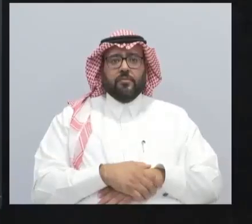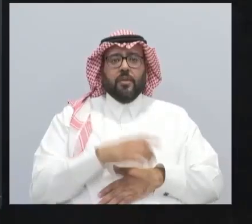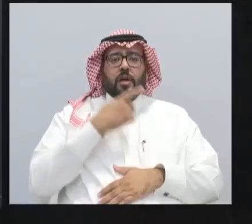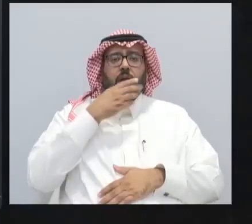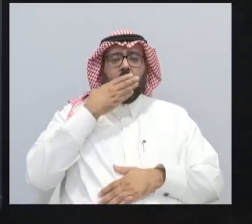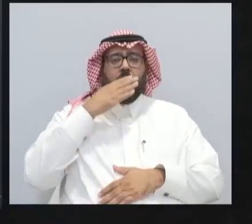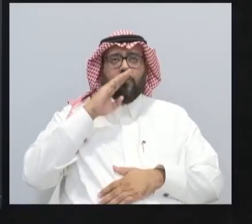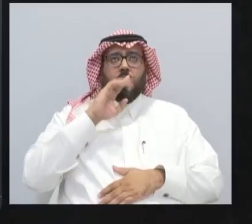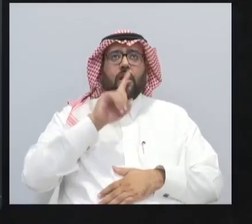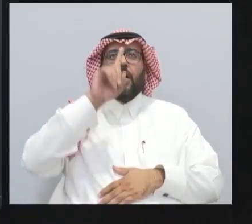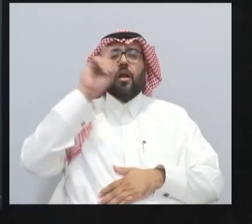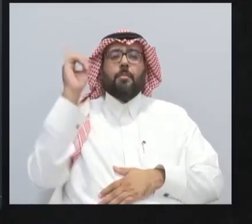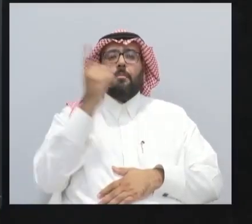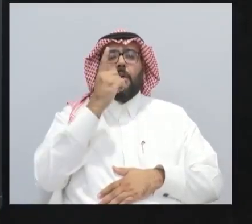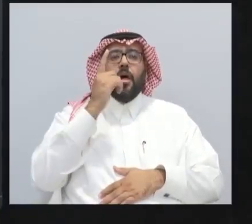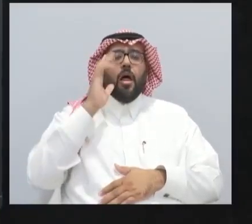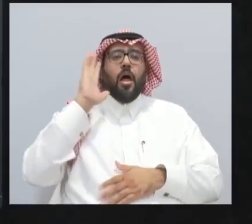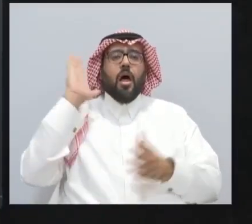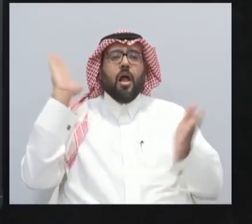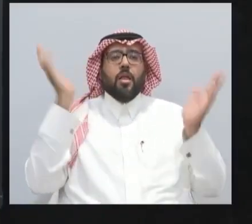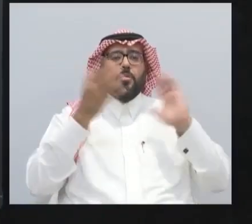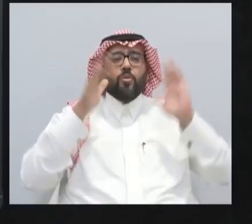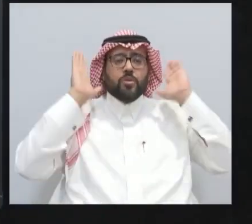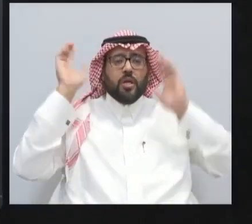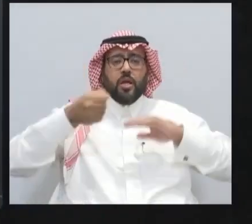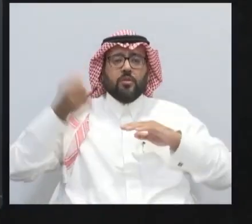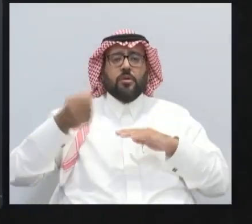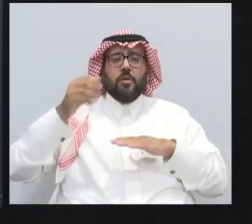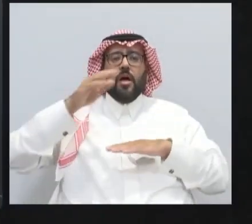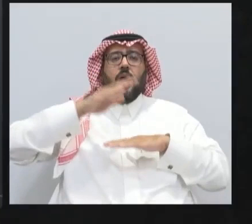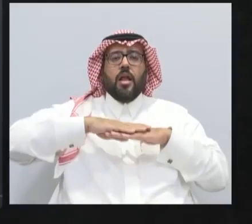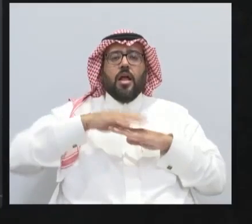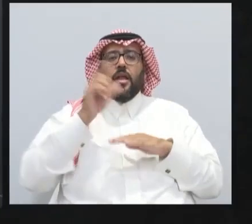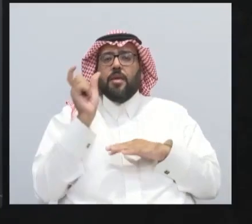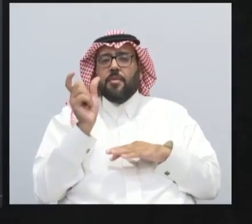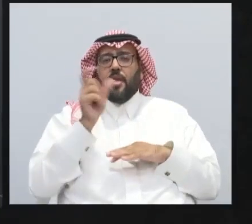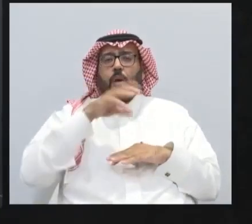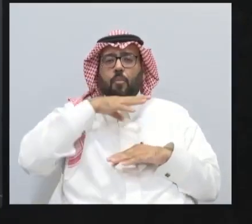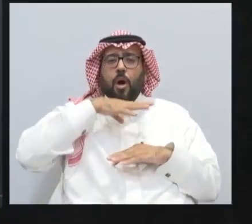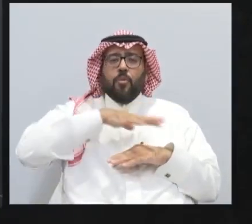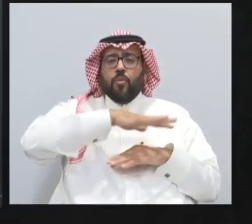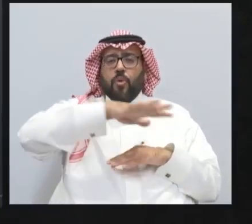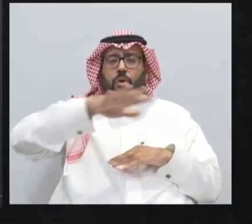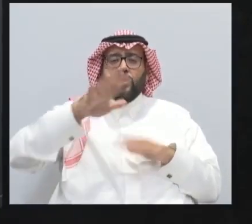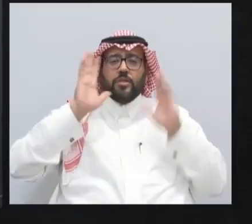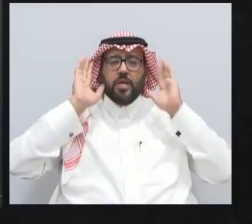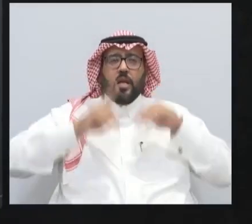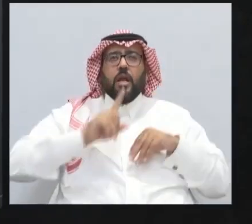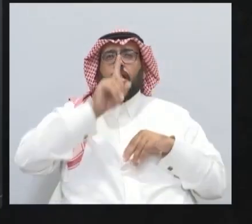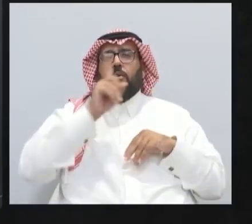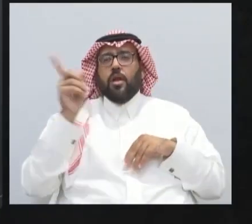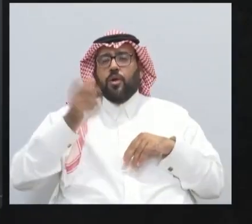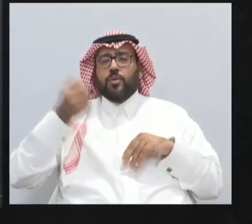الحمد لله رب العالمين وصلى الله وسلم وبارك وانعم على نبينا محمد صلى الله عليه